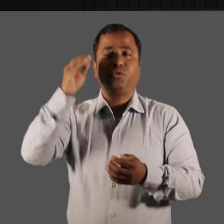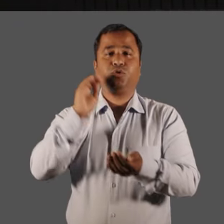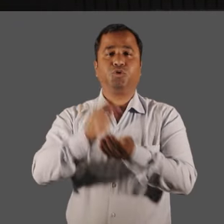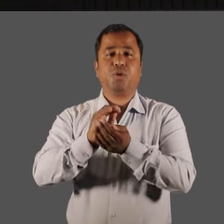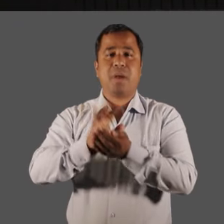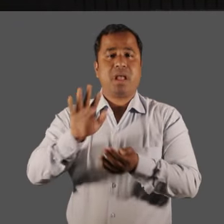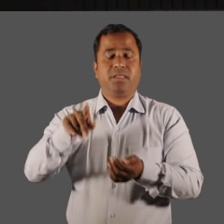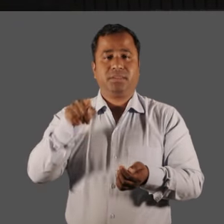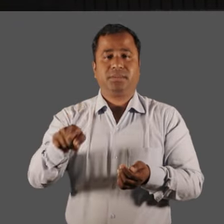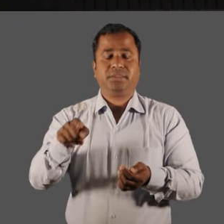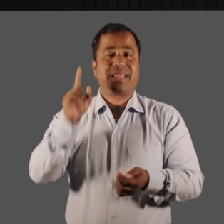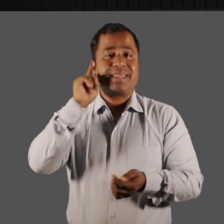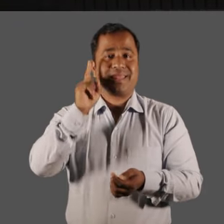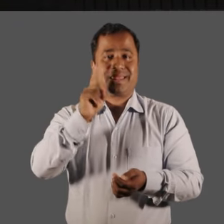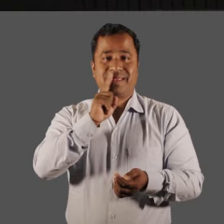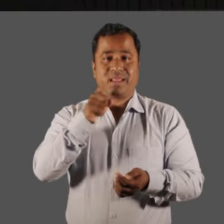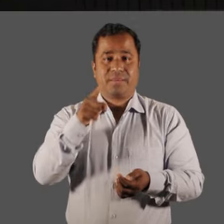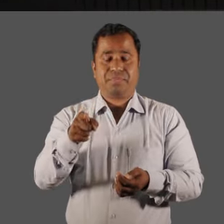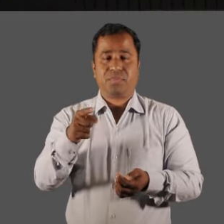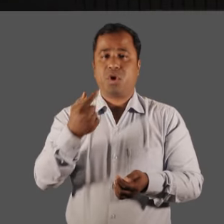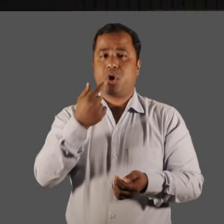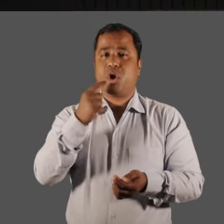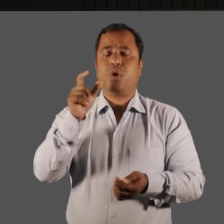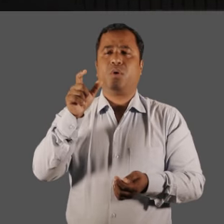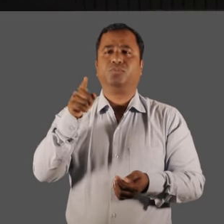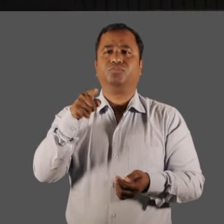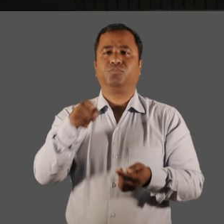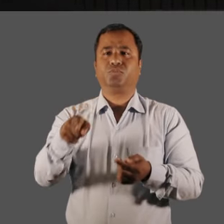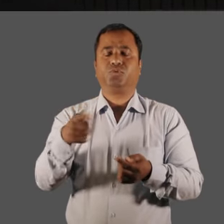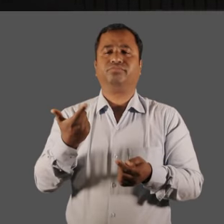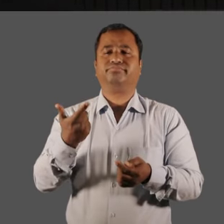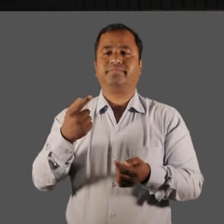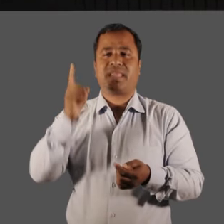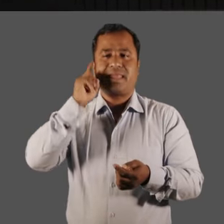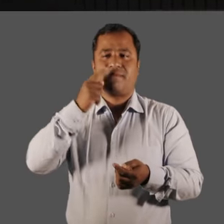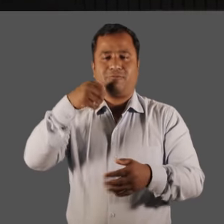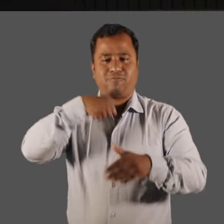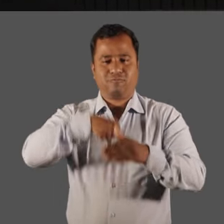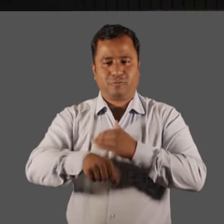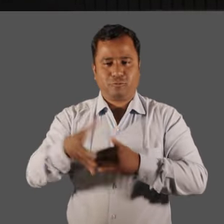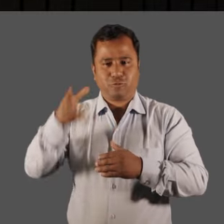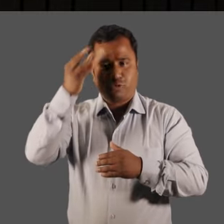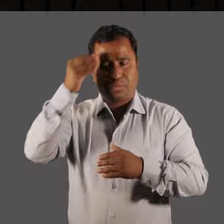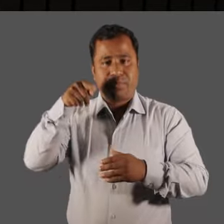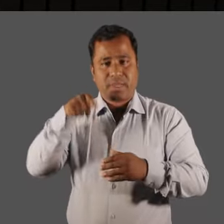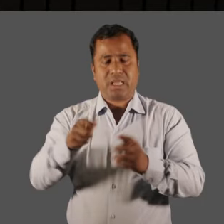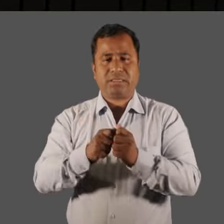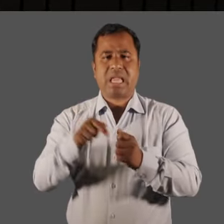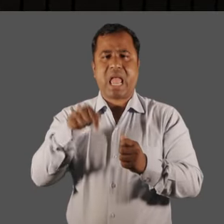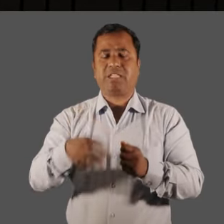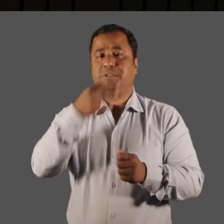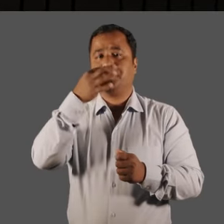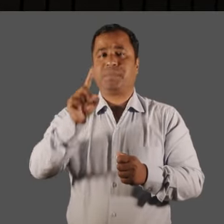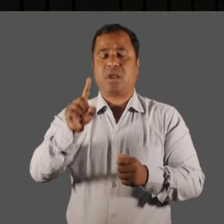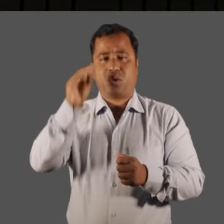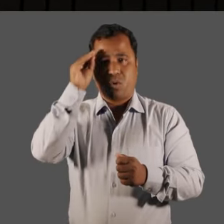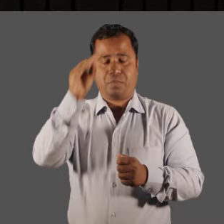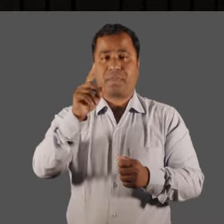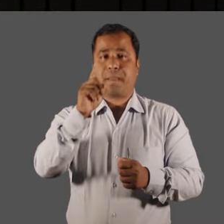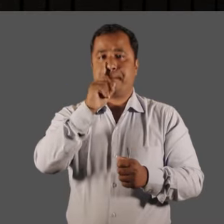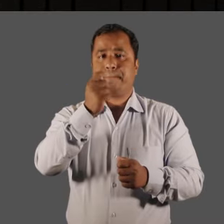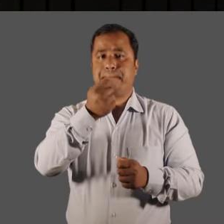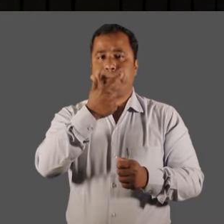আসলে শ্রবণ প্রতিবন্ধী দম্পতি সন্তান হওয়ার কারণে আপনি অভিজ্ঞতাগুলো পেয়েছেন, যেটা অন্যরা পায় নাই। লতা, একটা বিষয় একটু জানতে চাই, আপনার বাবা